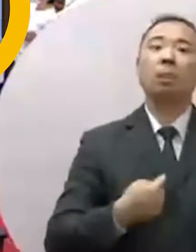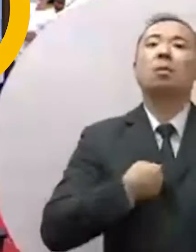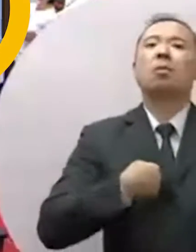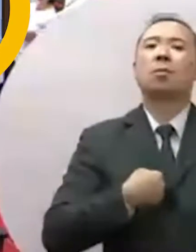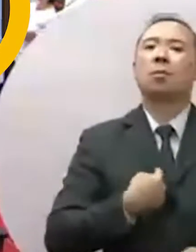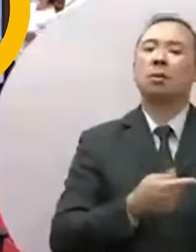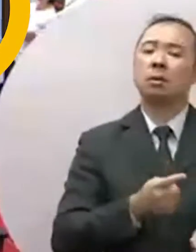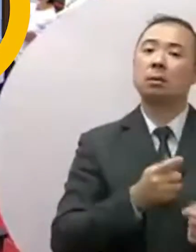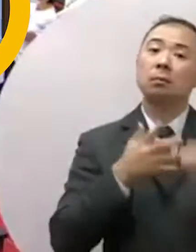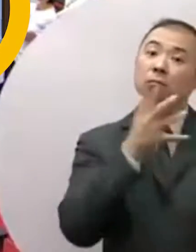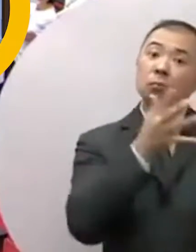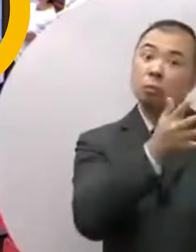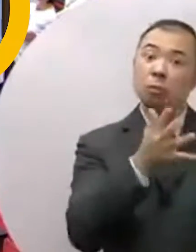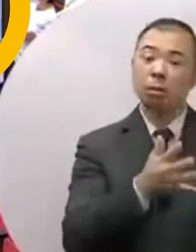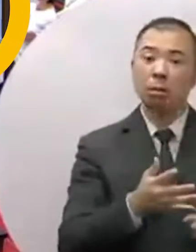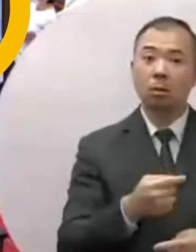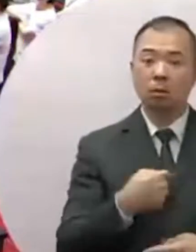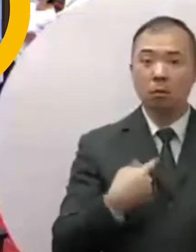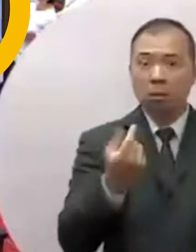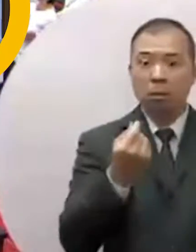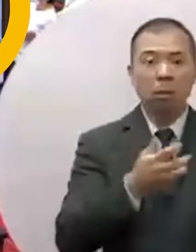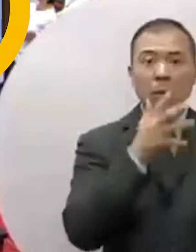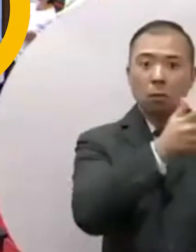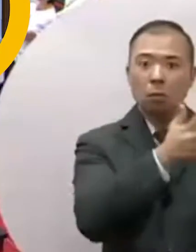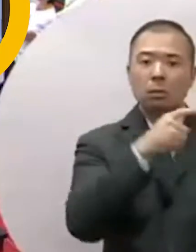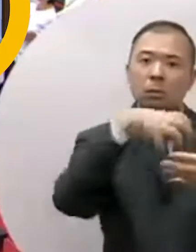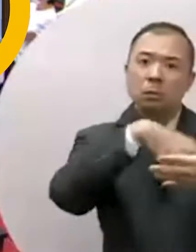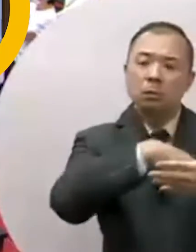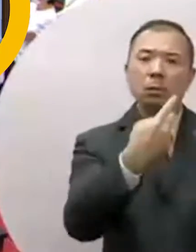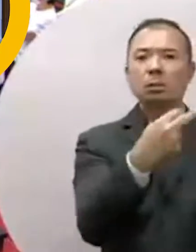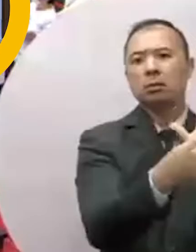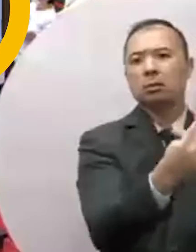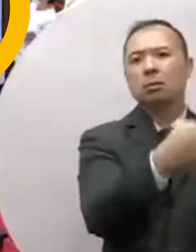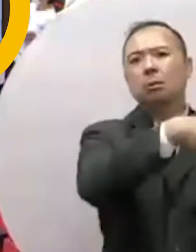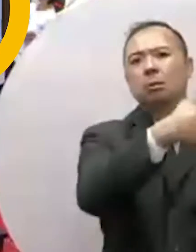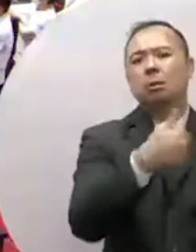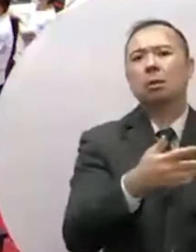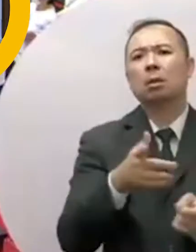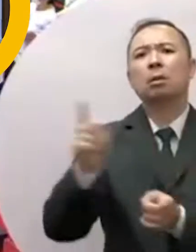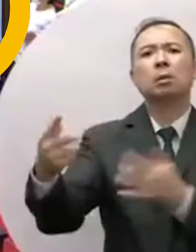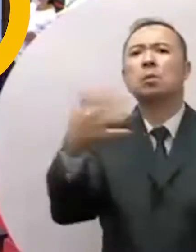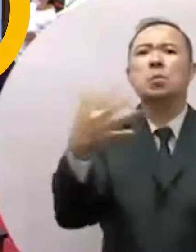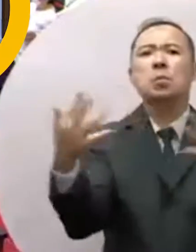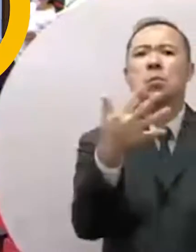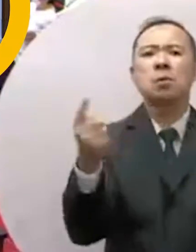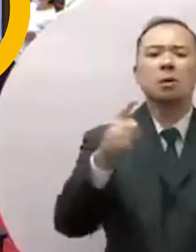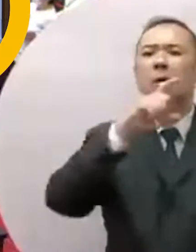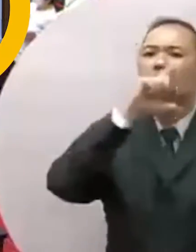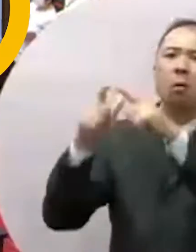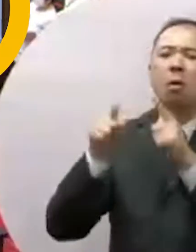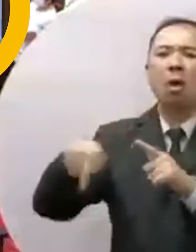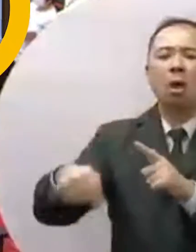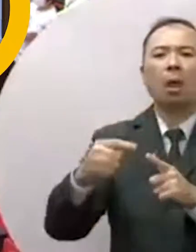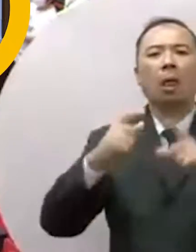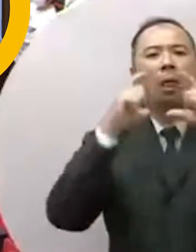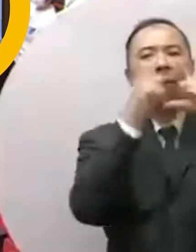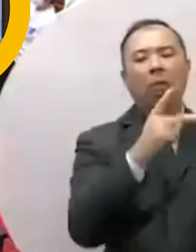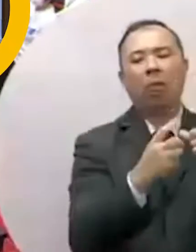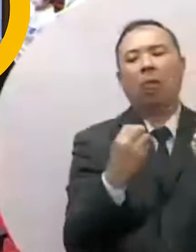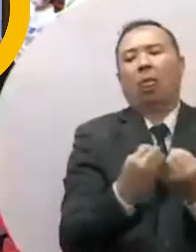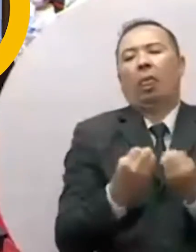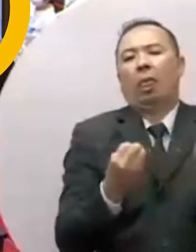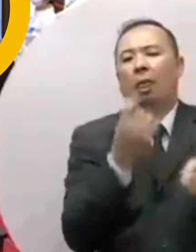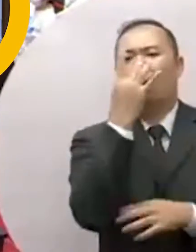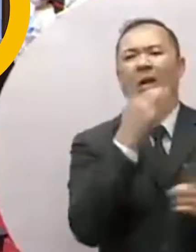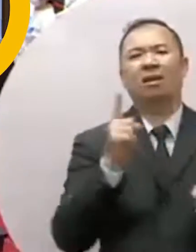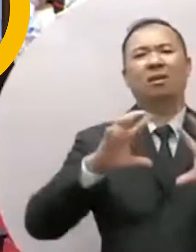了。我质询苏贞昌有要到实质的东西，你质询苏贞昌结果被他反打，所以国民党就